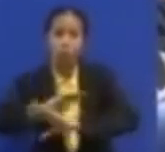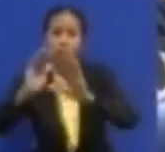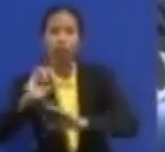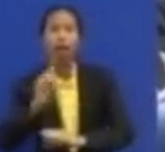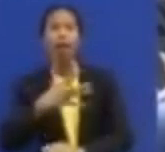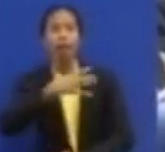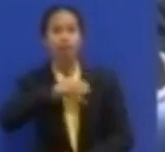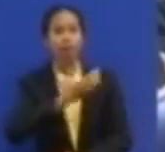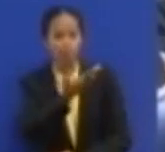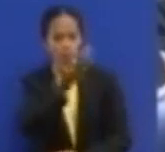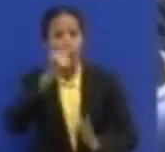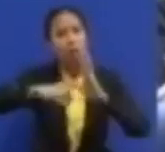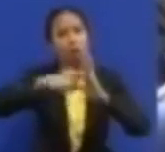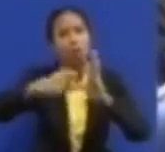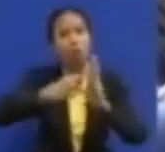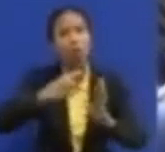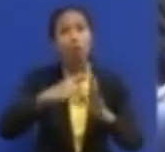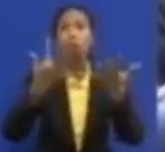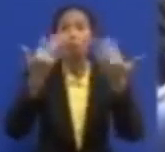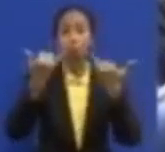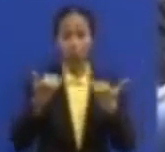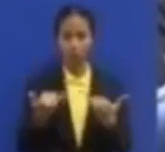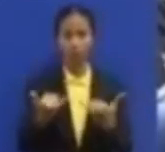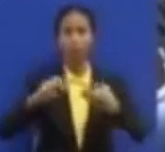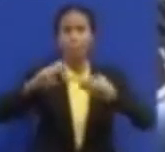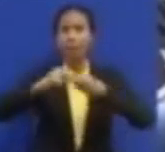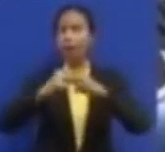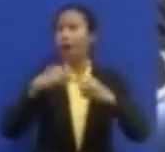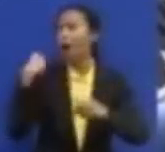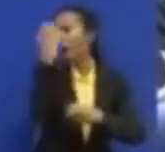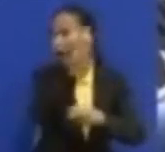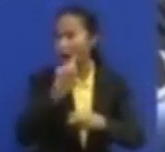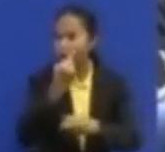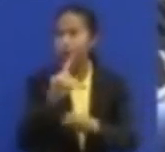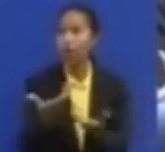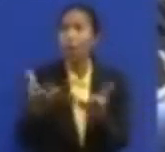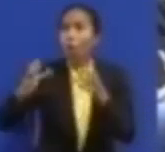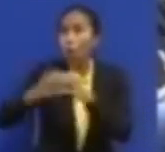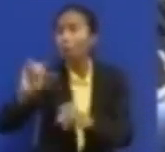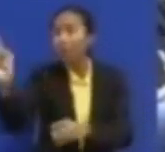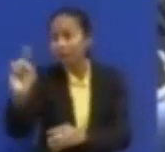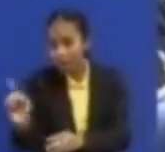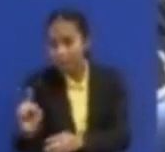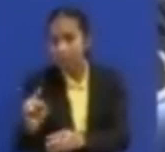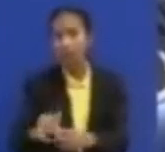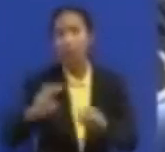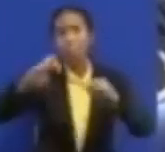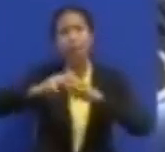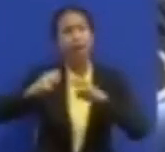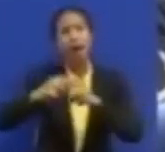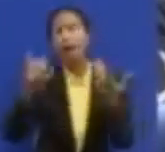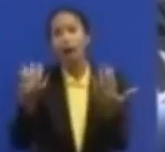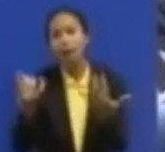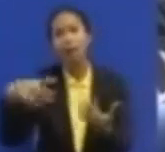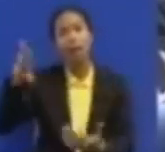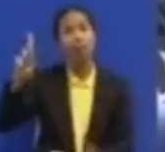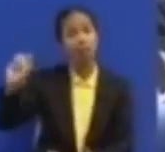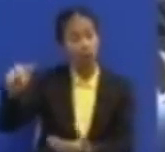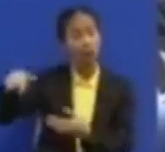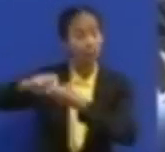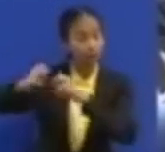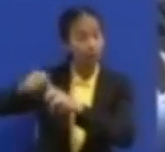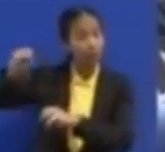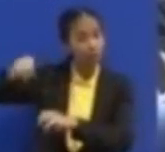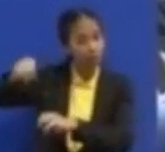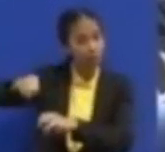ว่าวันนี้เป็นปัญหาของใครพรรคใดหรือเป็นปัญหาของสภาแล้วเอามาเป็นปัญ